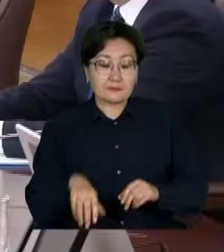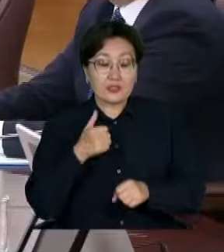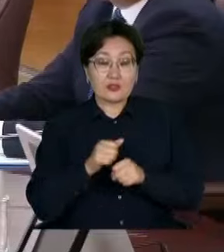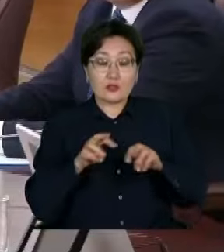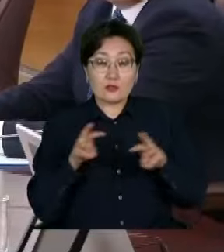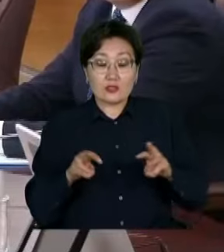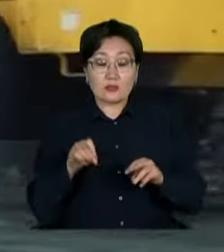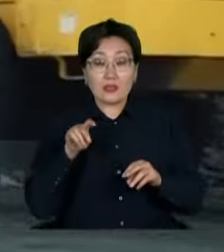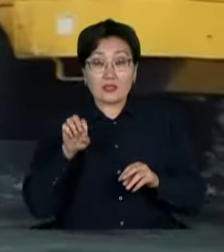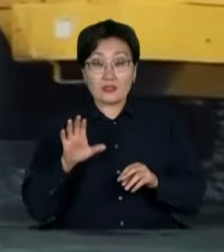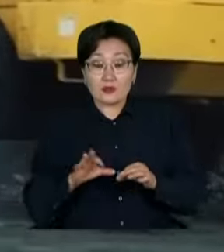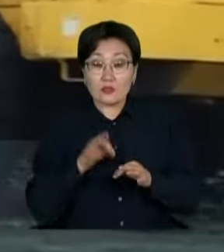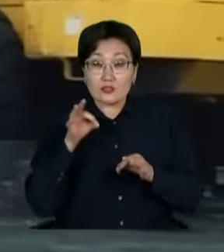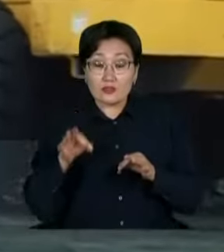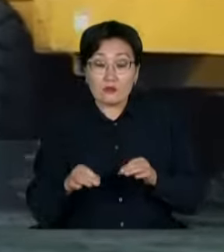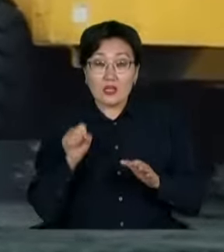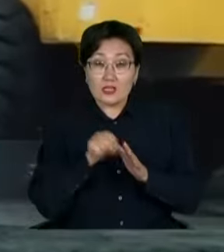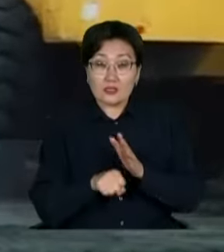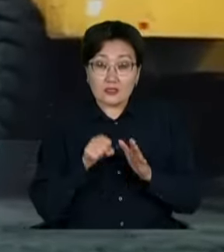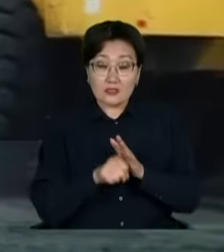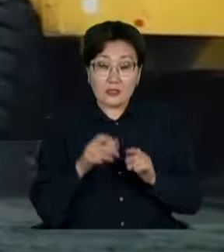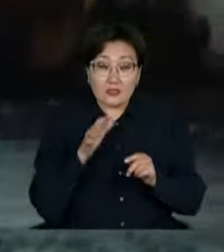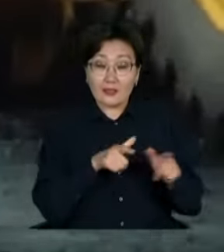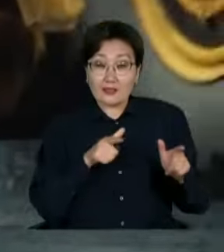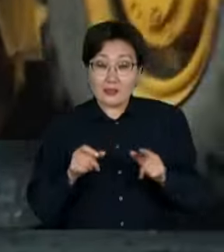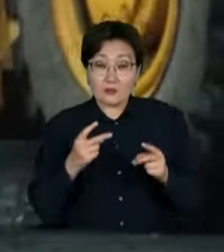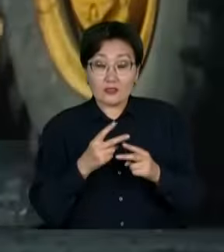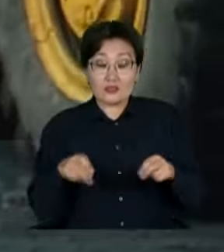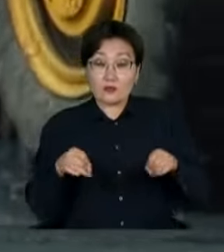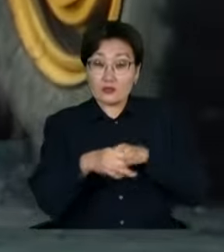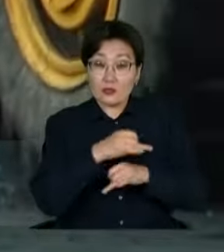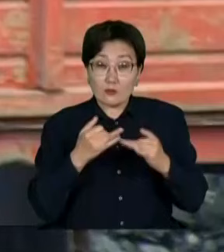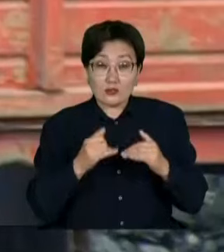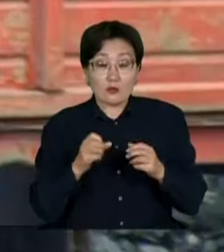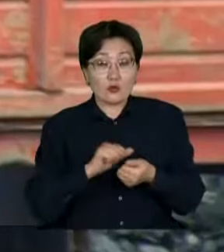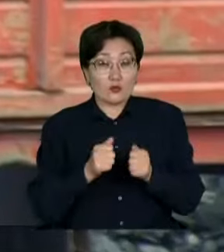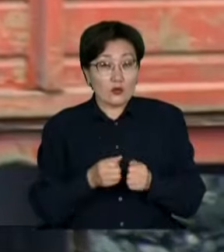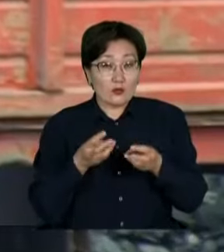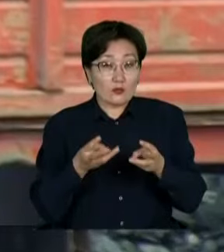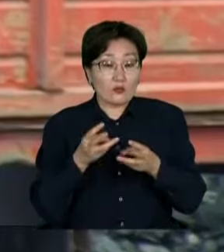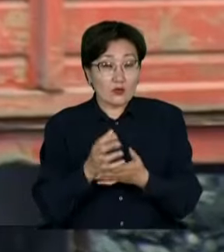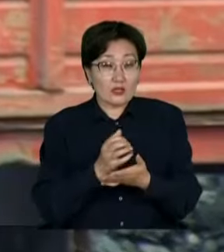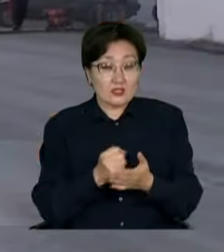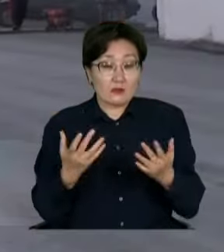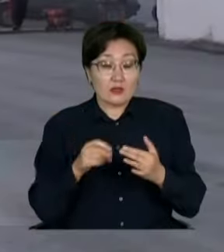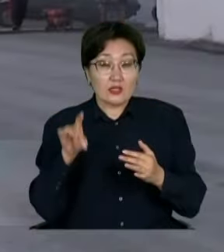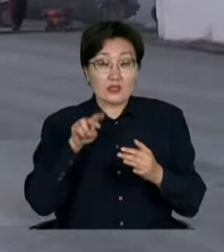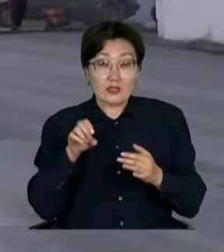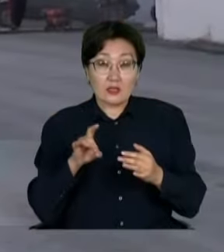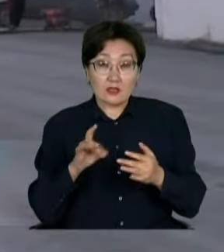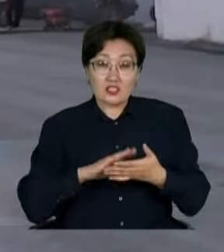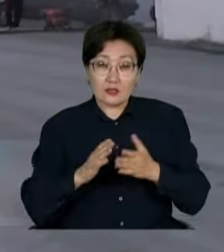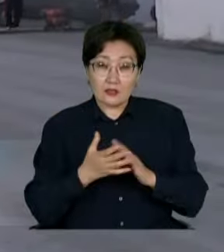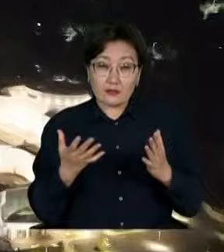басшысы Олжас Бектенов өңірлердің қысқа дайындығын пысықтады. Елімізде биылға көмір қоры жеткілікті ме? Риддерде жағдай